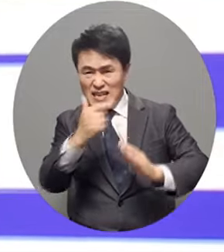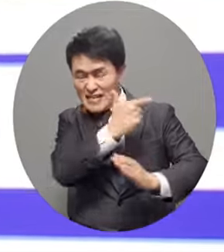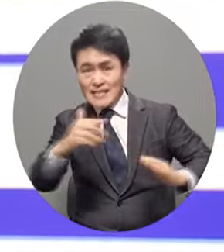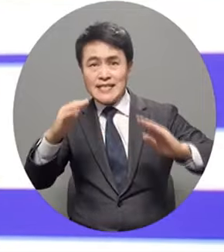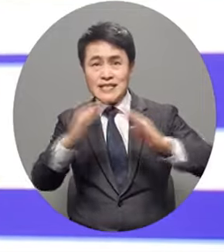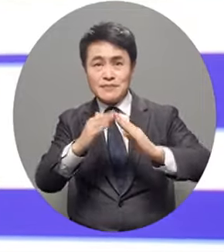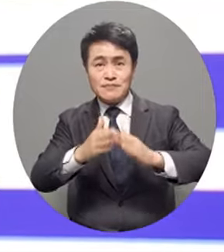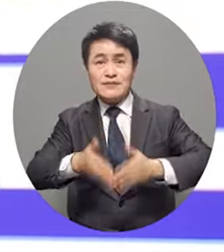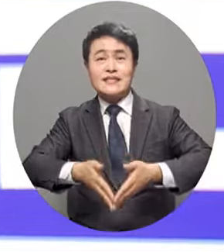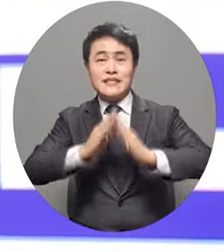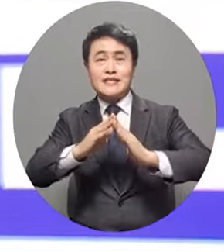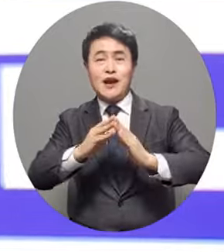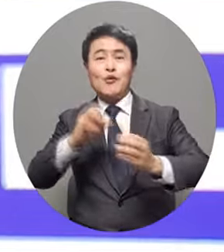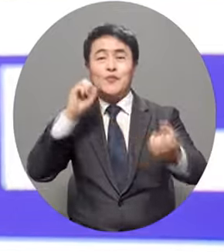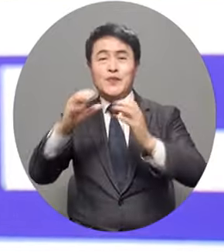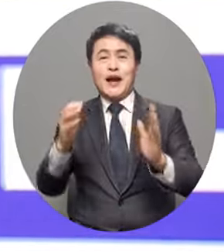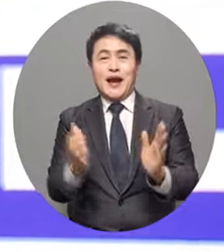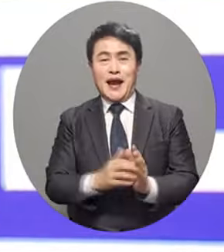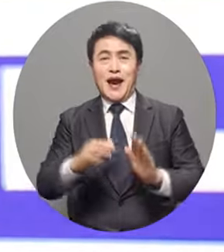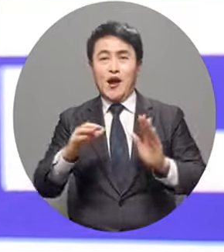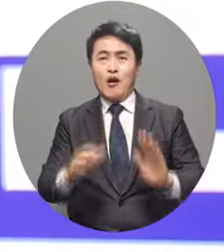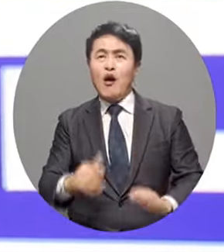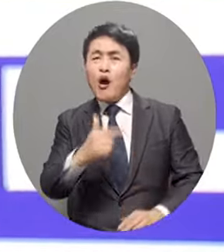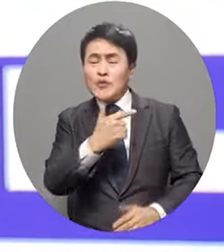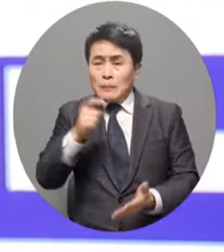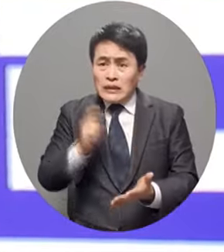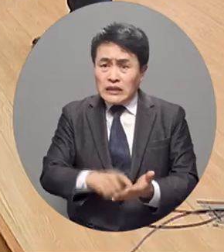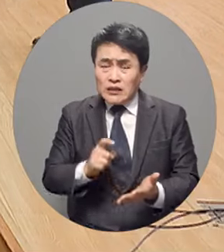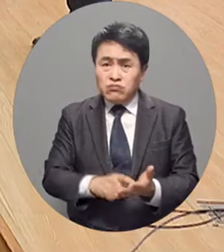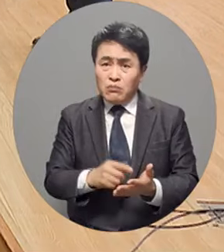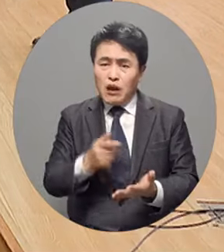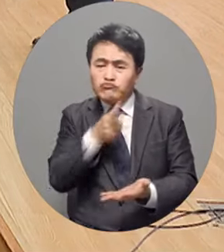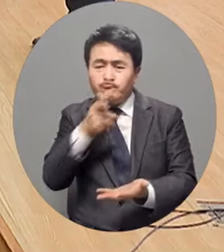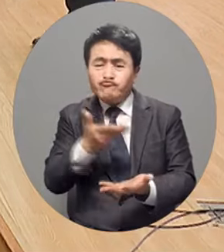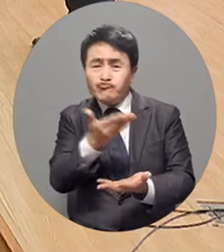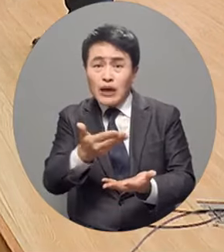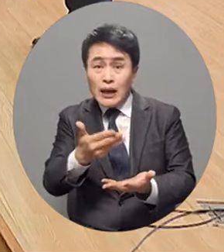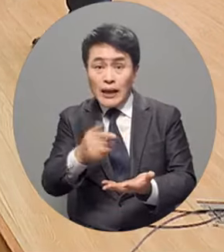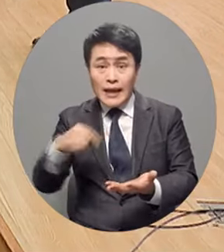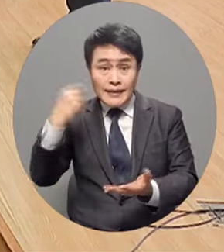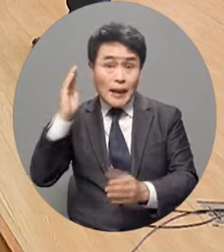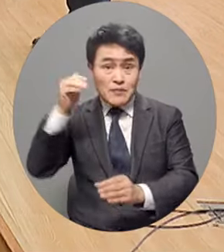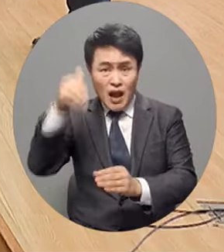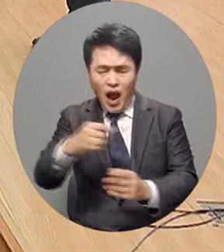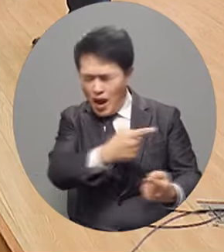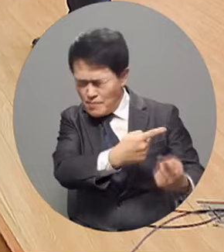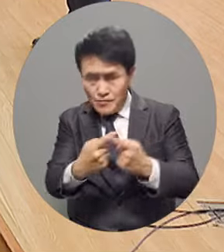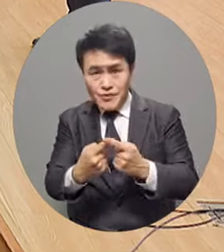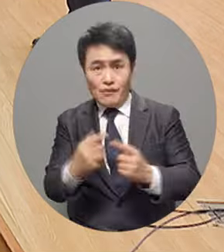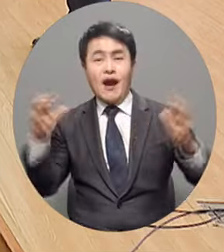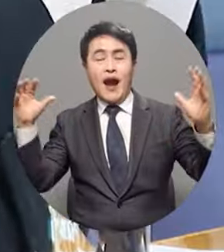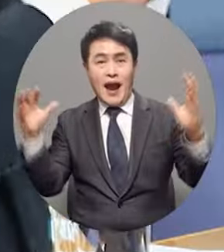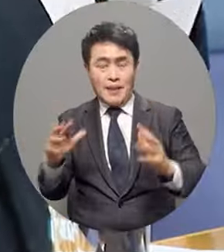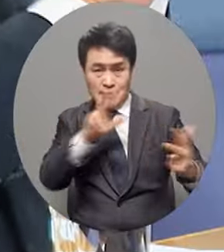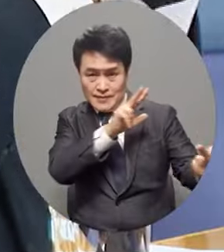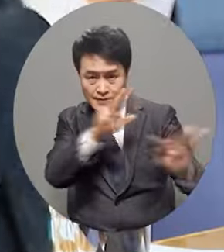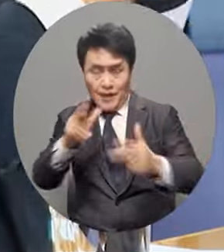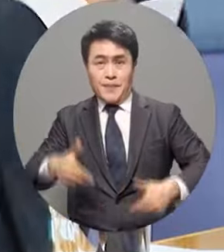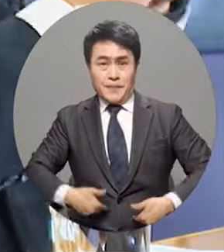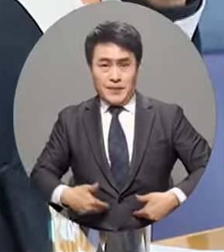짓자고 화답했습니다. 다만 너무 급하면 죽이 된다며 다음 대선까지는 무조건 함께할 것을 서약해야